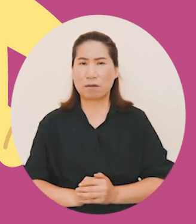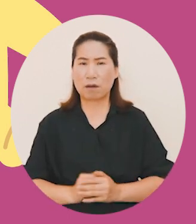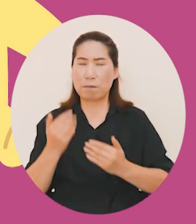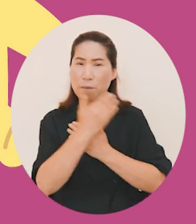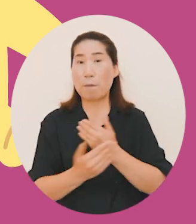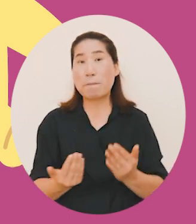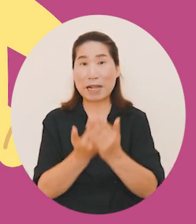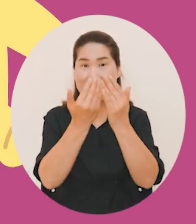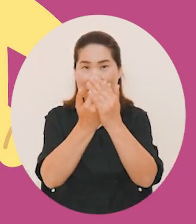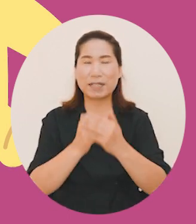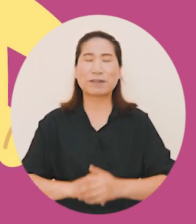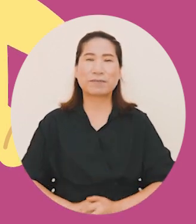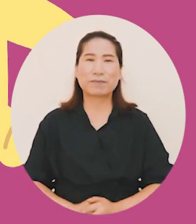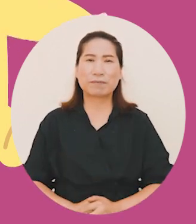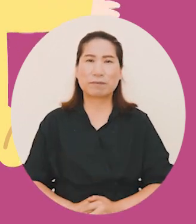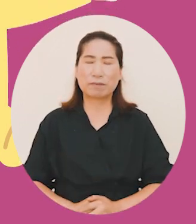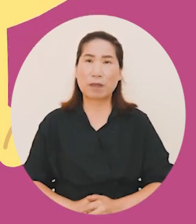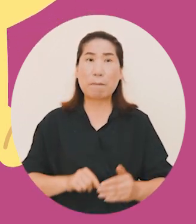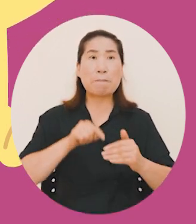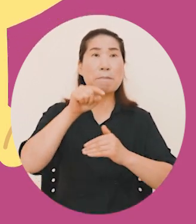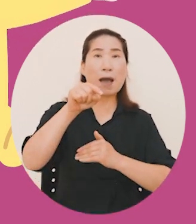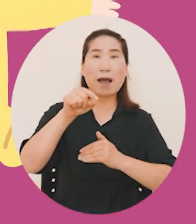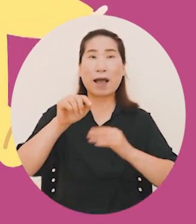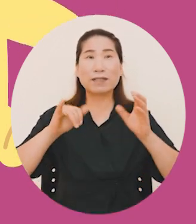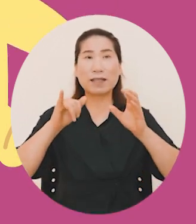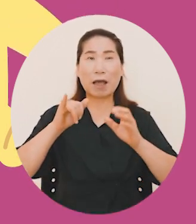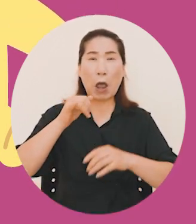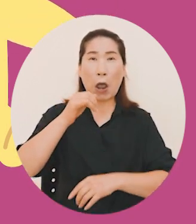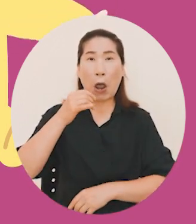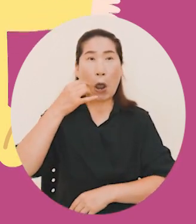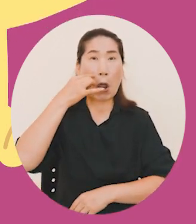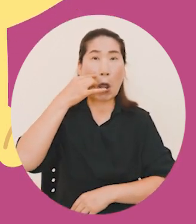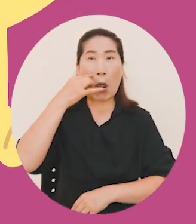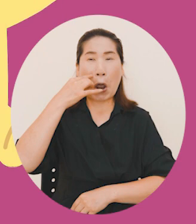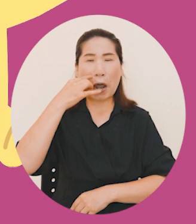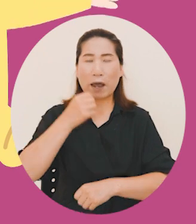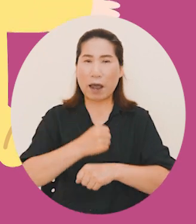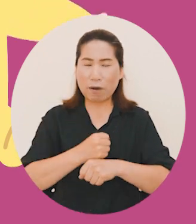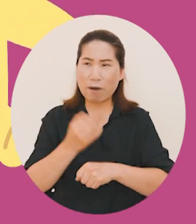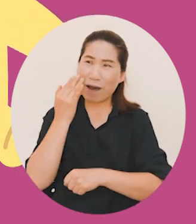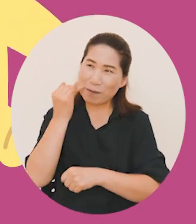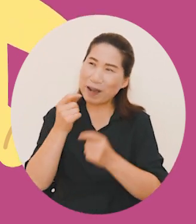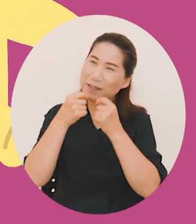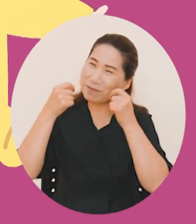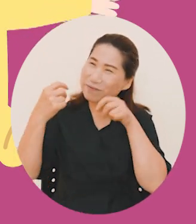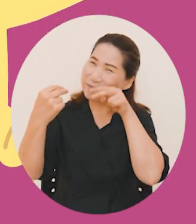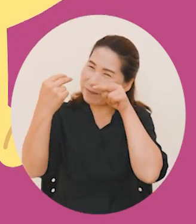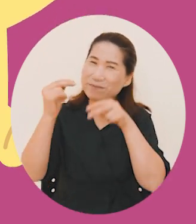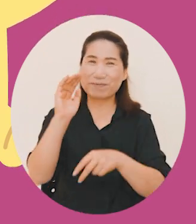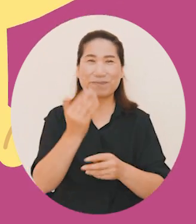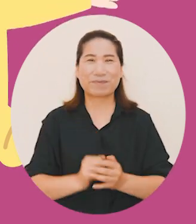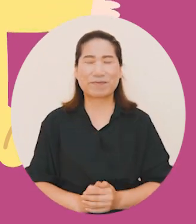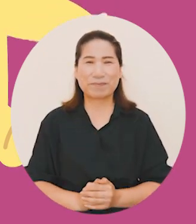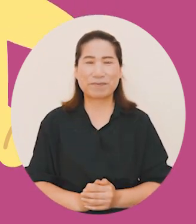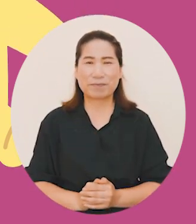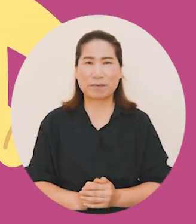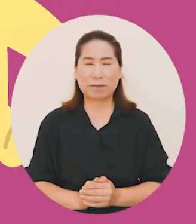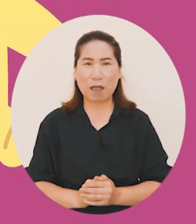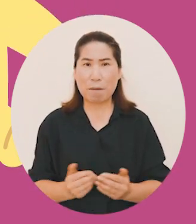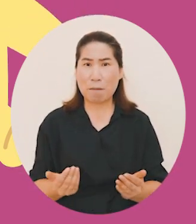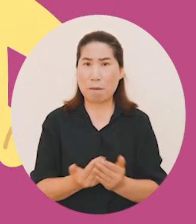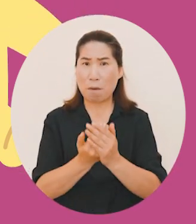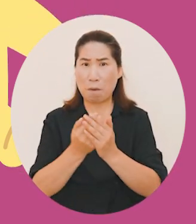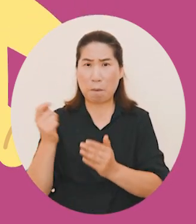신체적 발달. 바깥 세상의 재미있는 일에 관심을 드러내며 엄마에게 미소를 짓기도 합니다. 발육